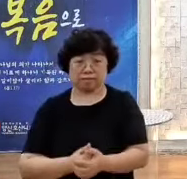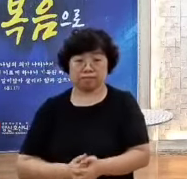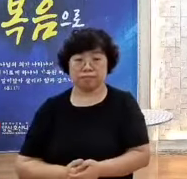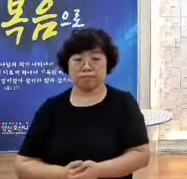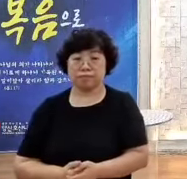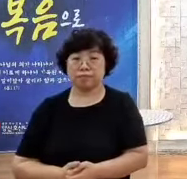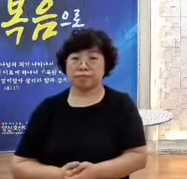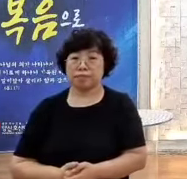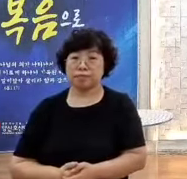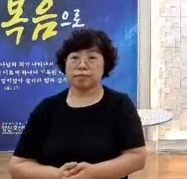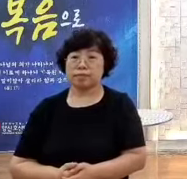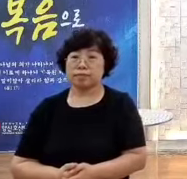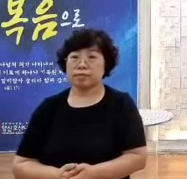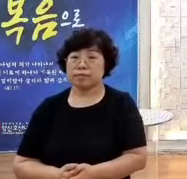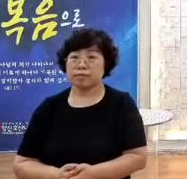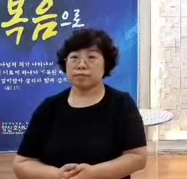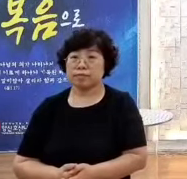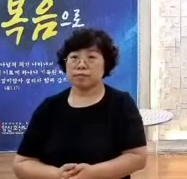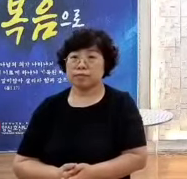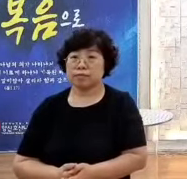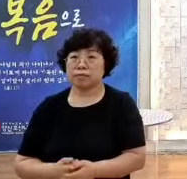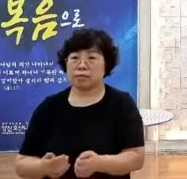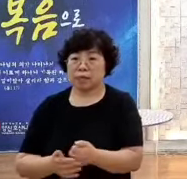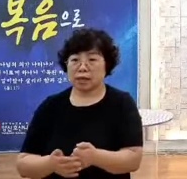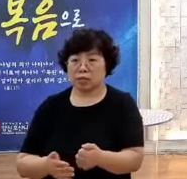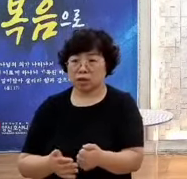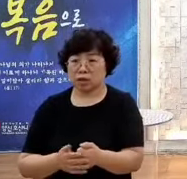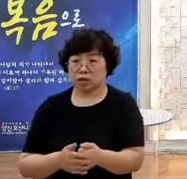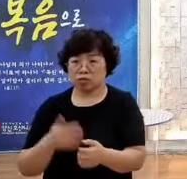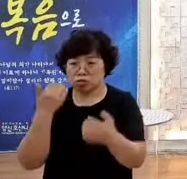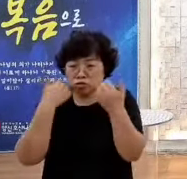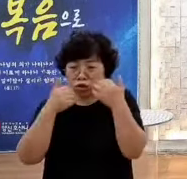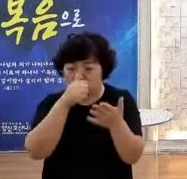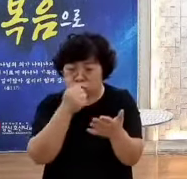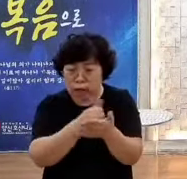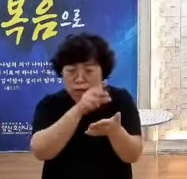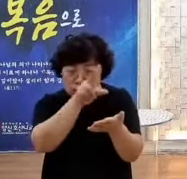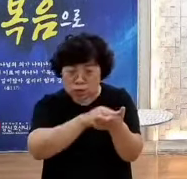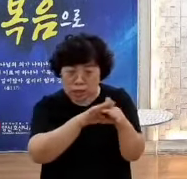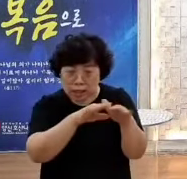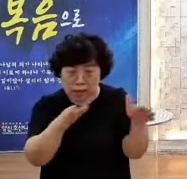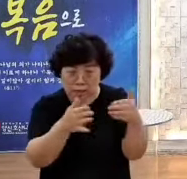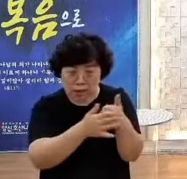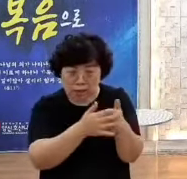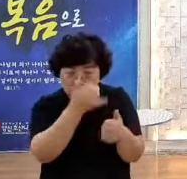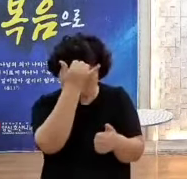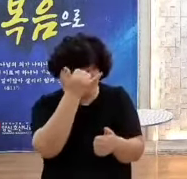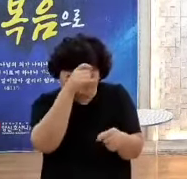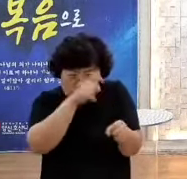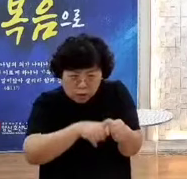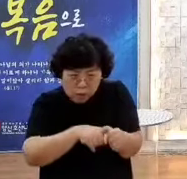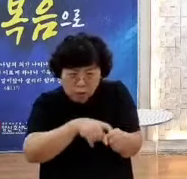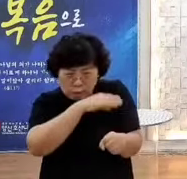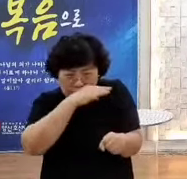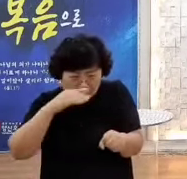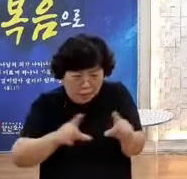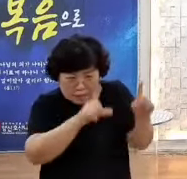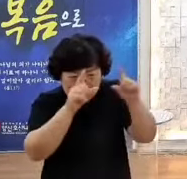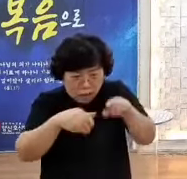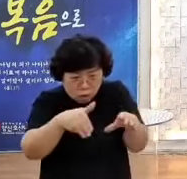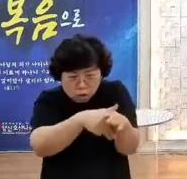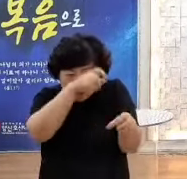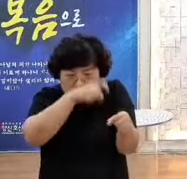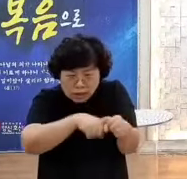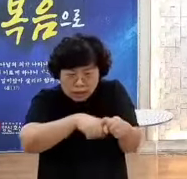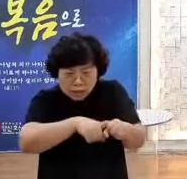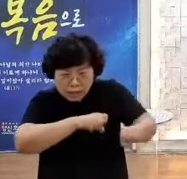그래서 어떤 사람은 이 죄 문제를 해결해 보려고 도덕적으로 깨끗한 삶을 살고 종교적으로 율법이 말하는